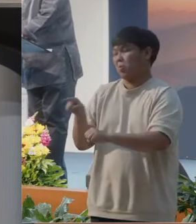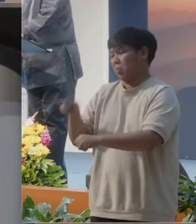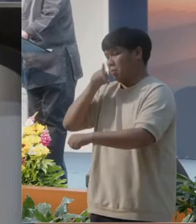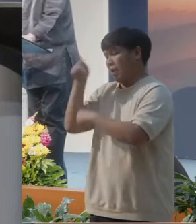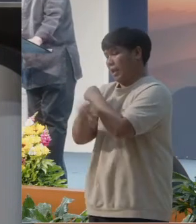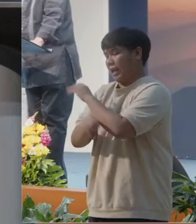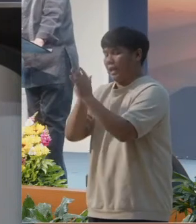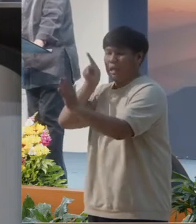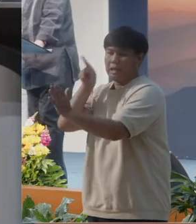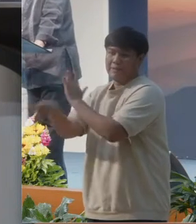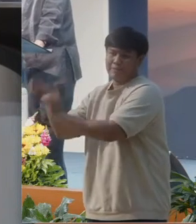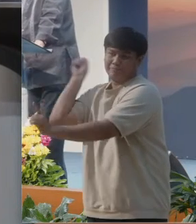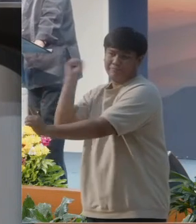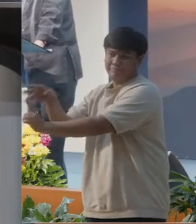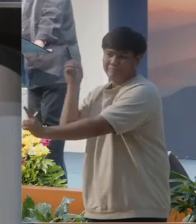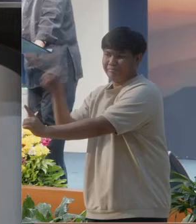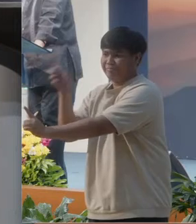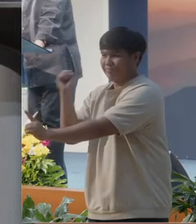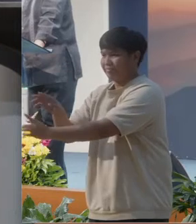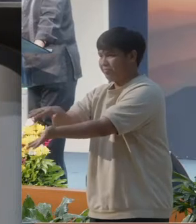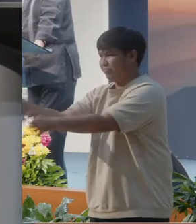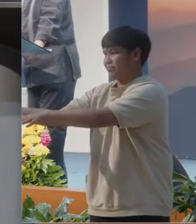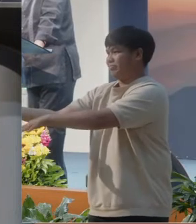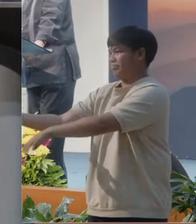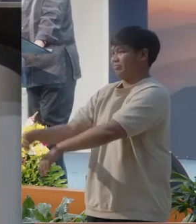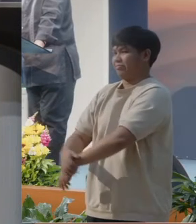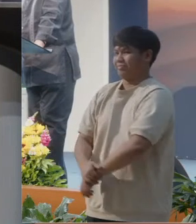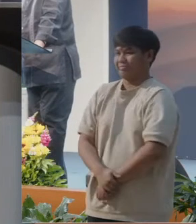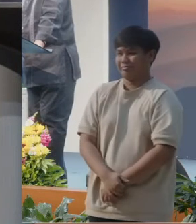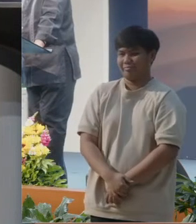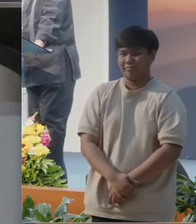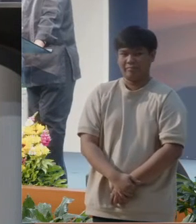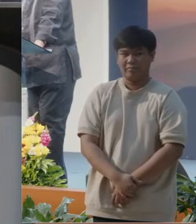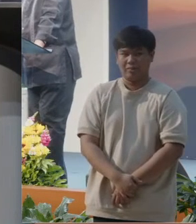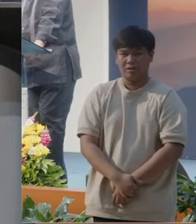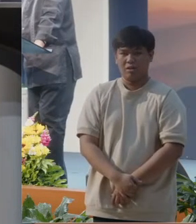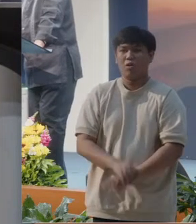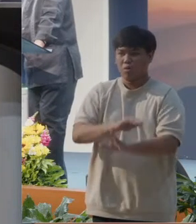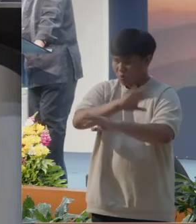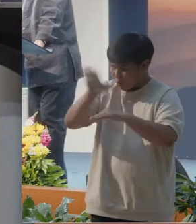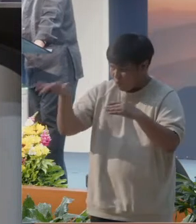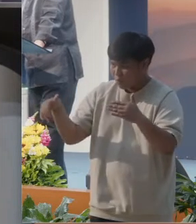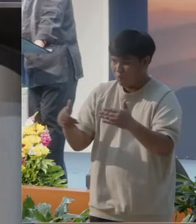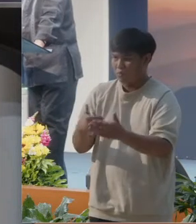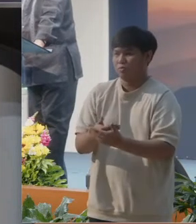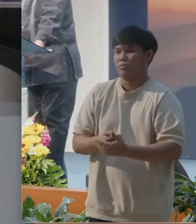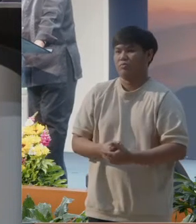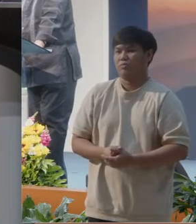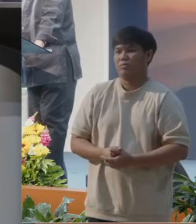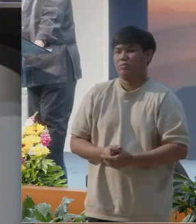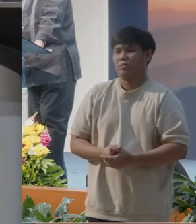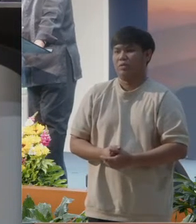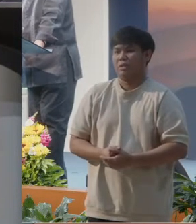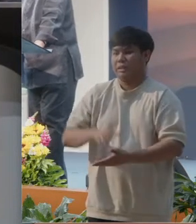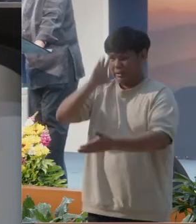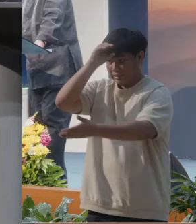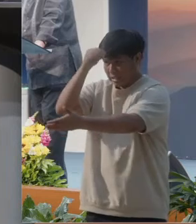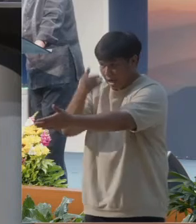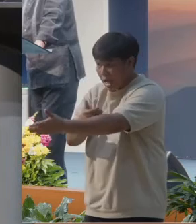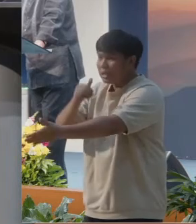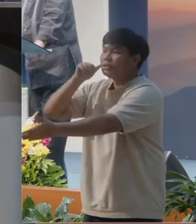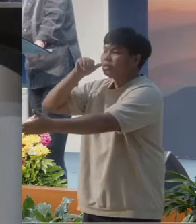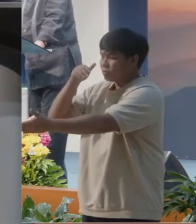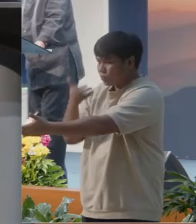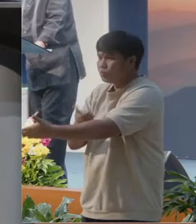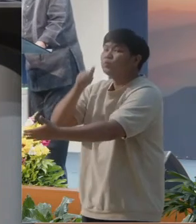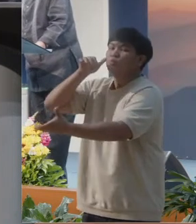ako magtataka sa posibilidad na ang kanyang buong angkan, kasama ang kanyang tinatangi,